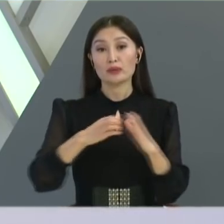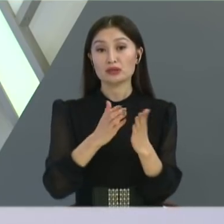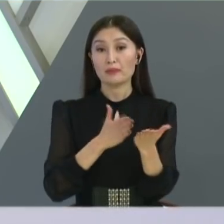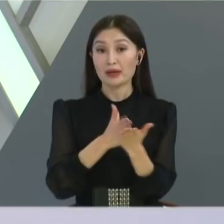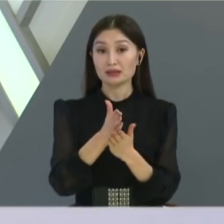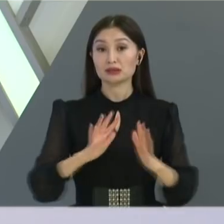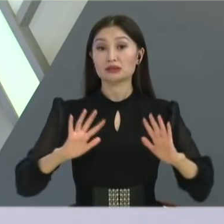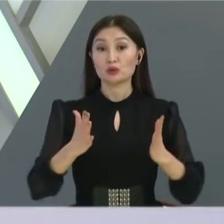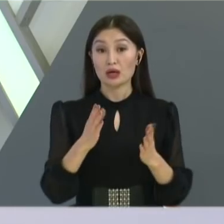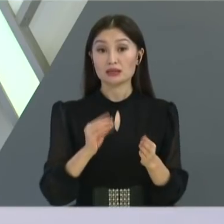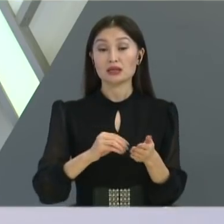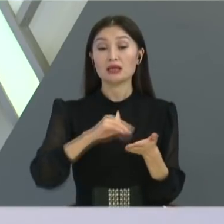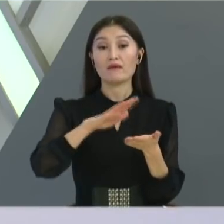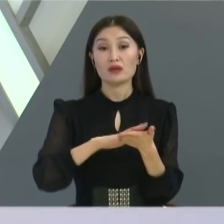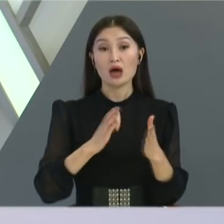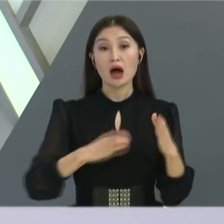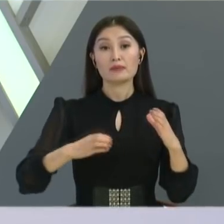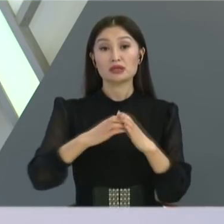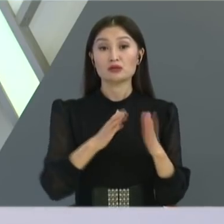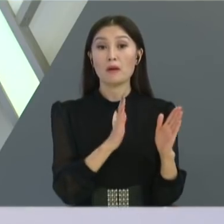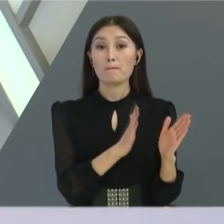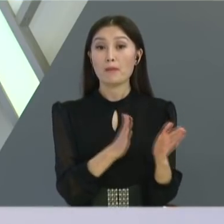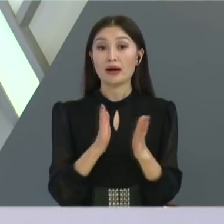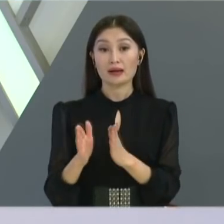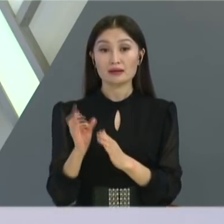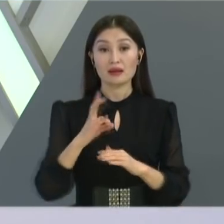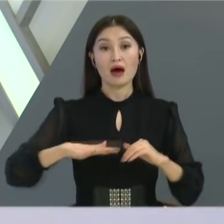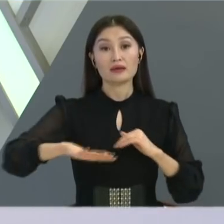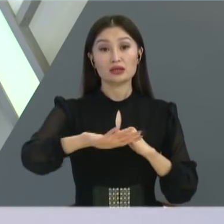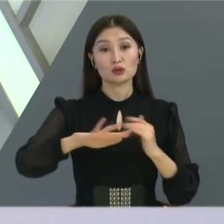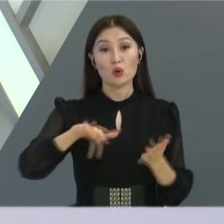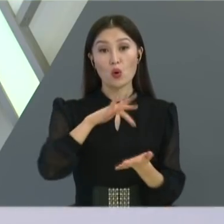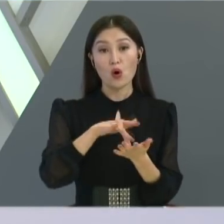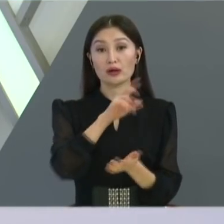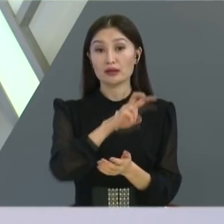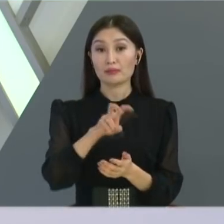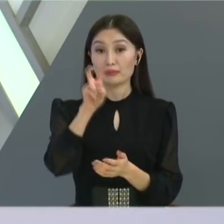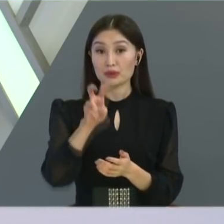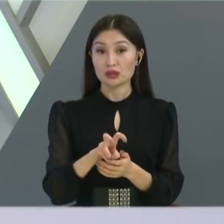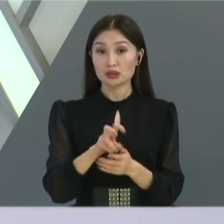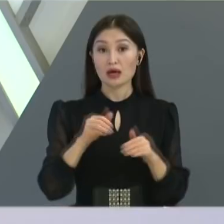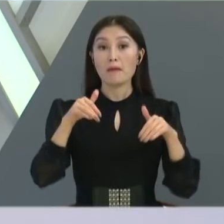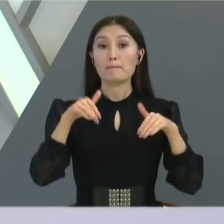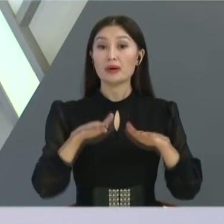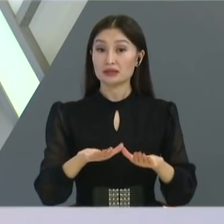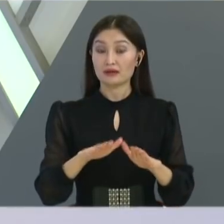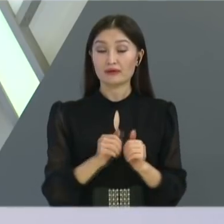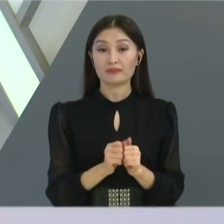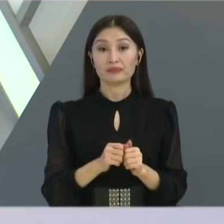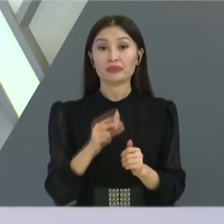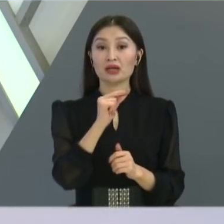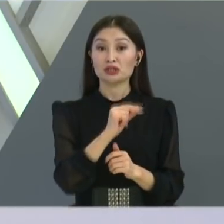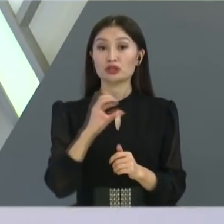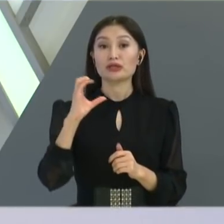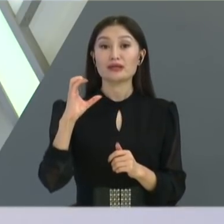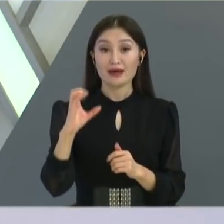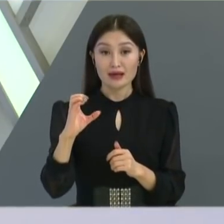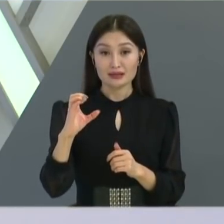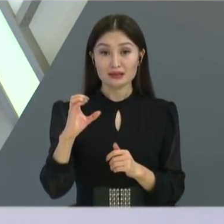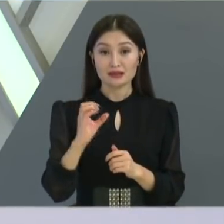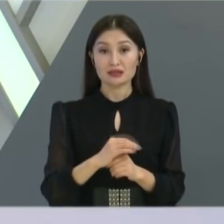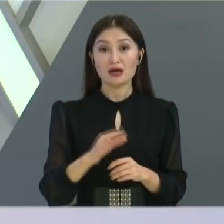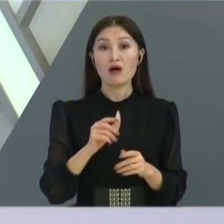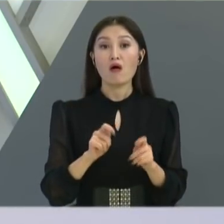ситуации, наведение общественного порядка на территории города Бишкек постановляется. Чрезвычайное